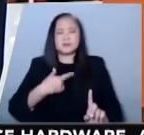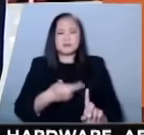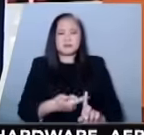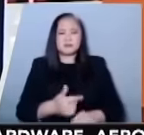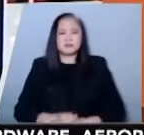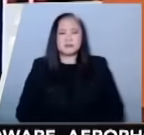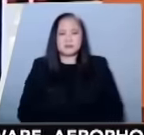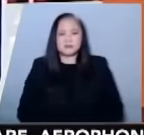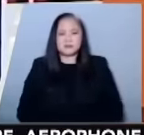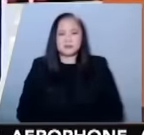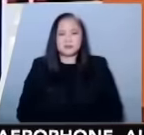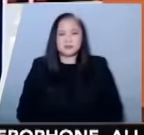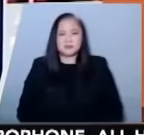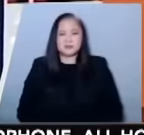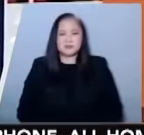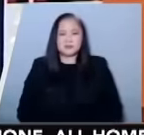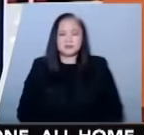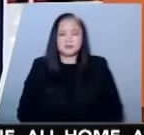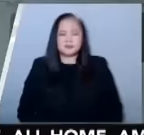Balitang Bicolandia.